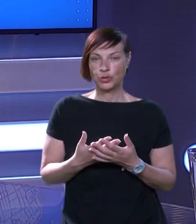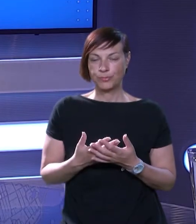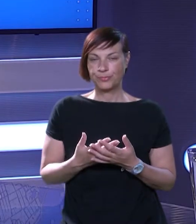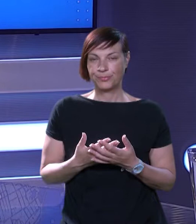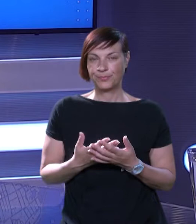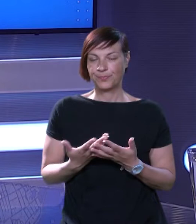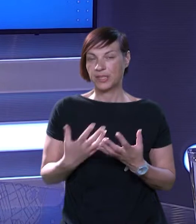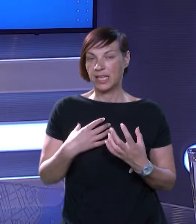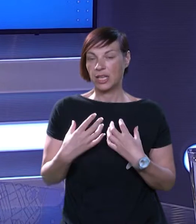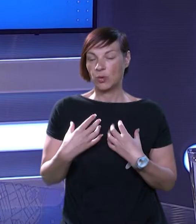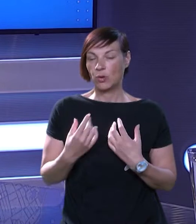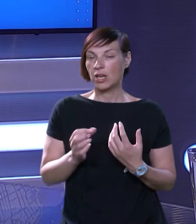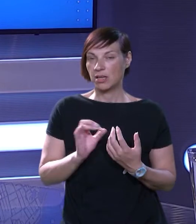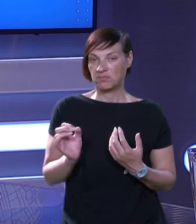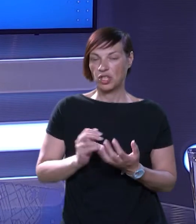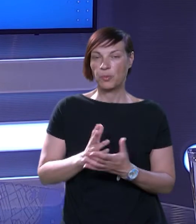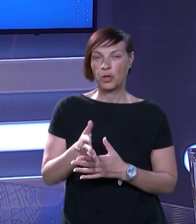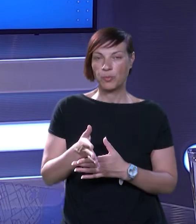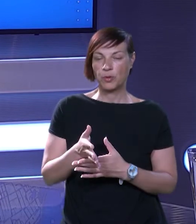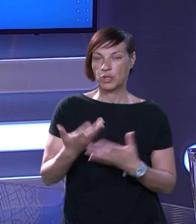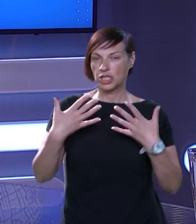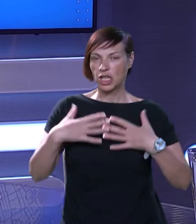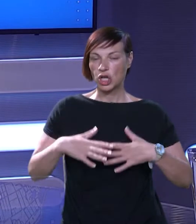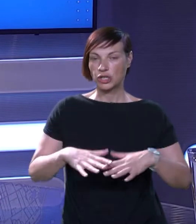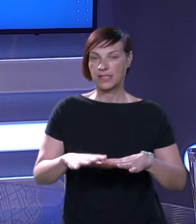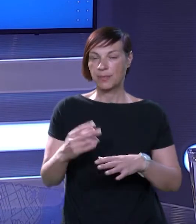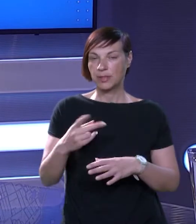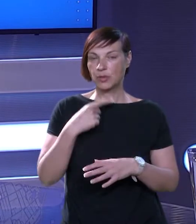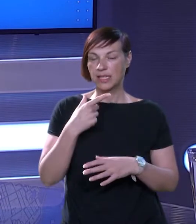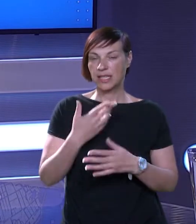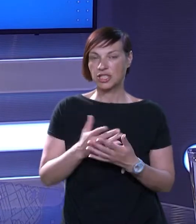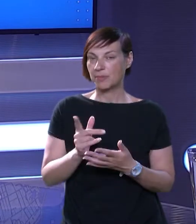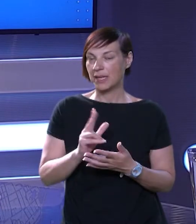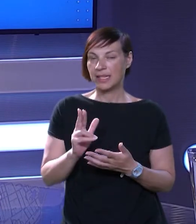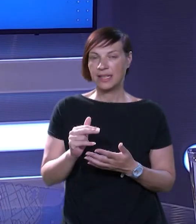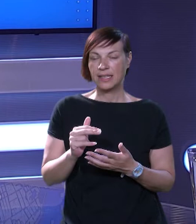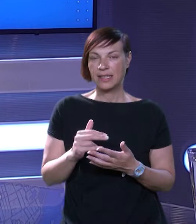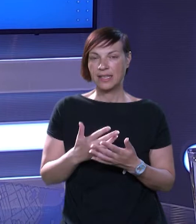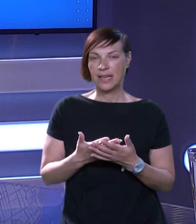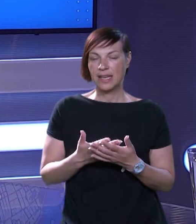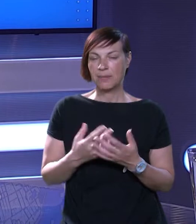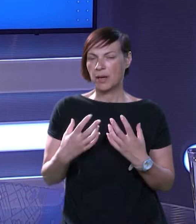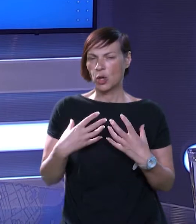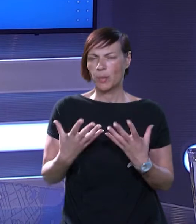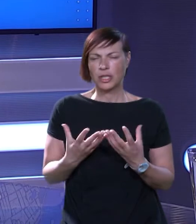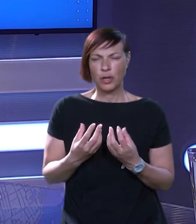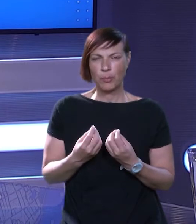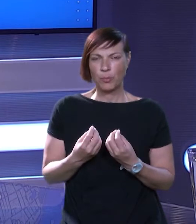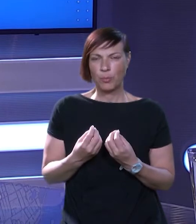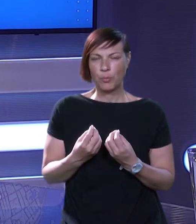onda da uloga nekako prođe kroz tebe. Drugim riječima da nema glume, ali to je puno,